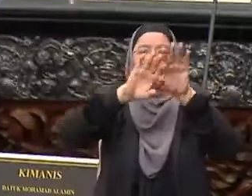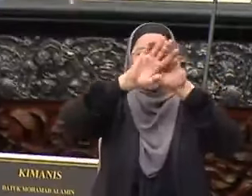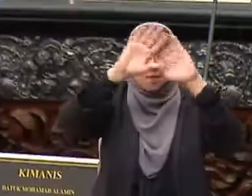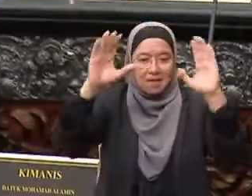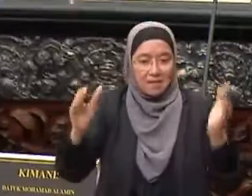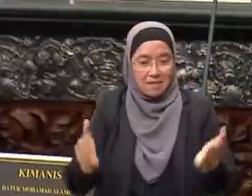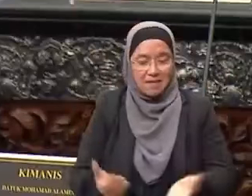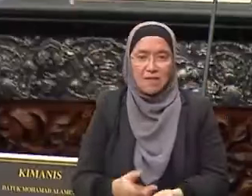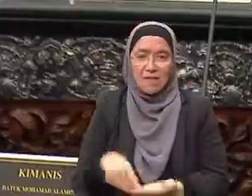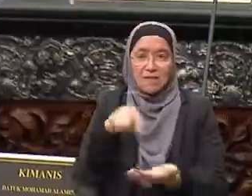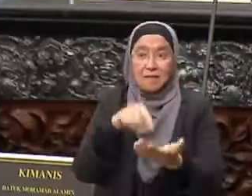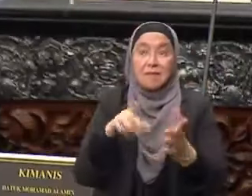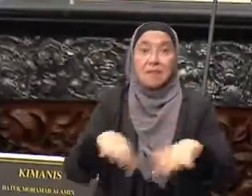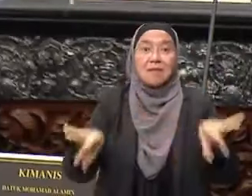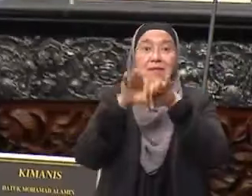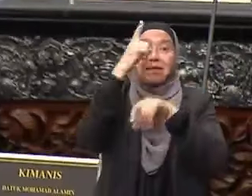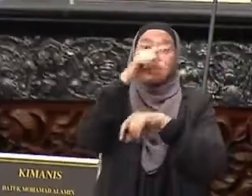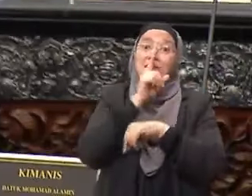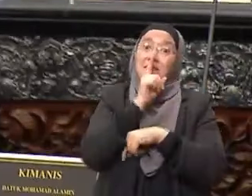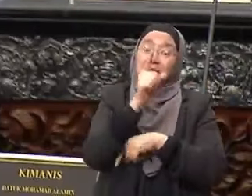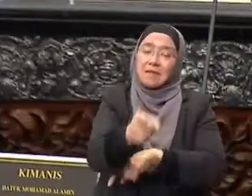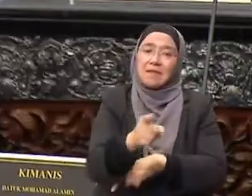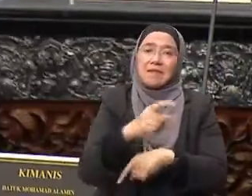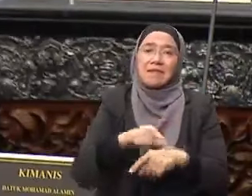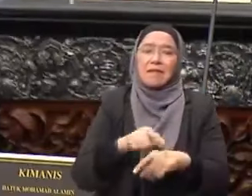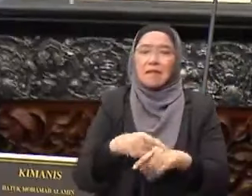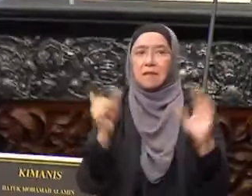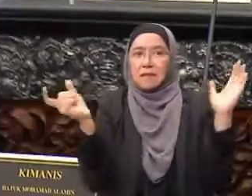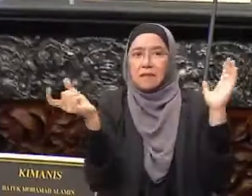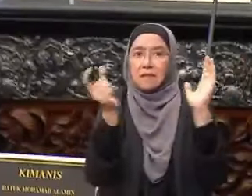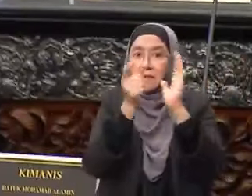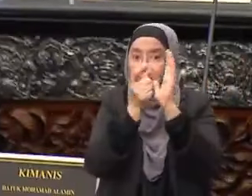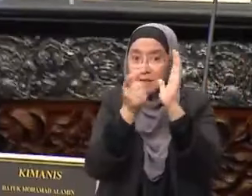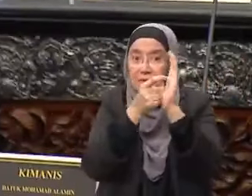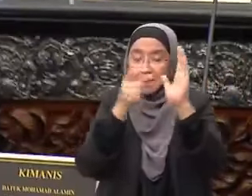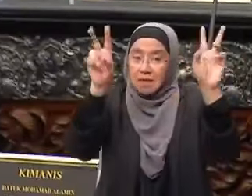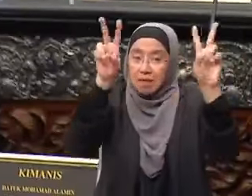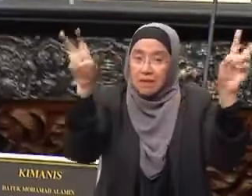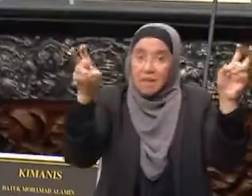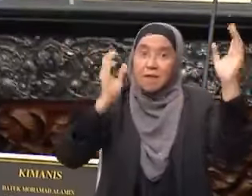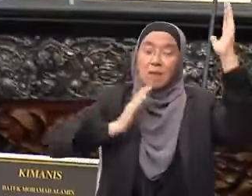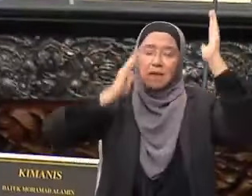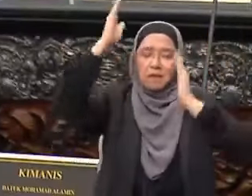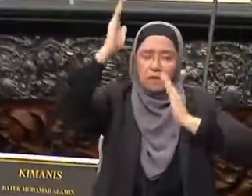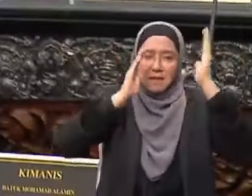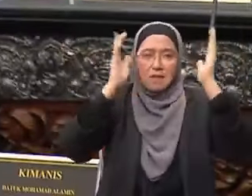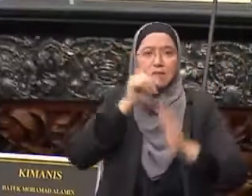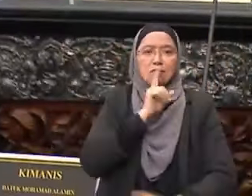memastikan penjenemaan Malaysia Asia akan kekal menjadi pilihan pelanc-pelancuruh